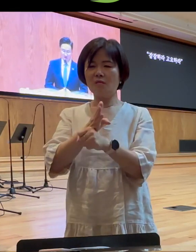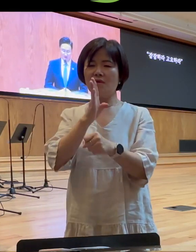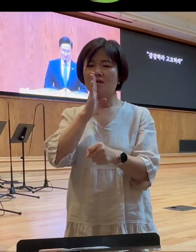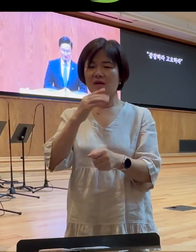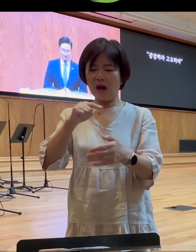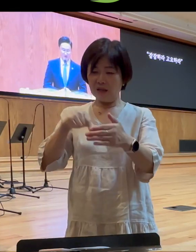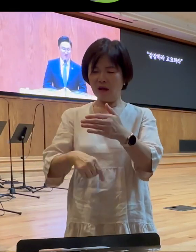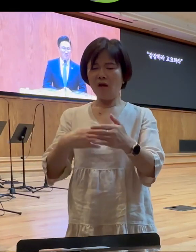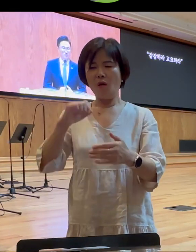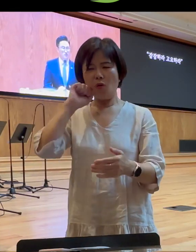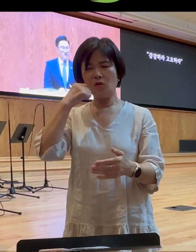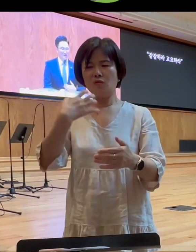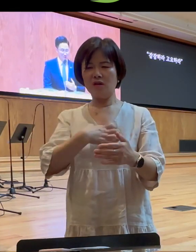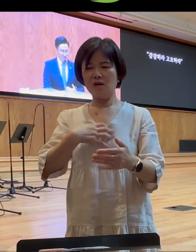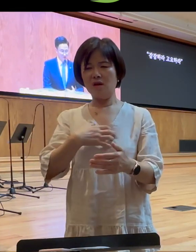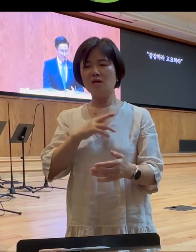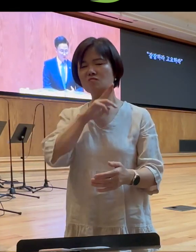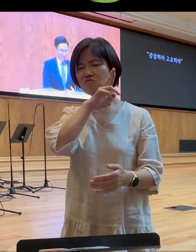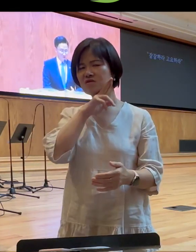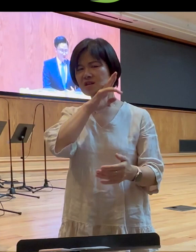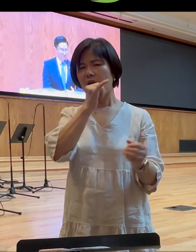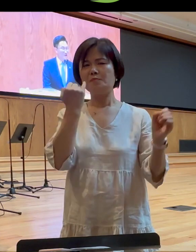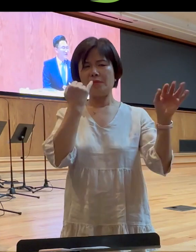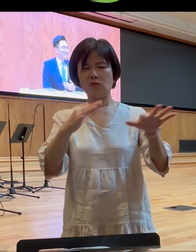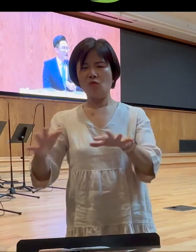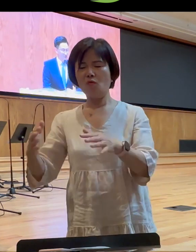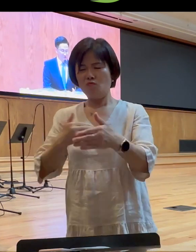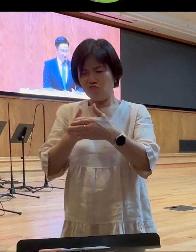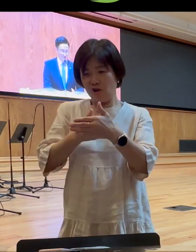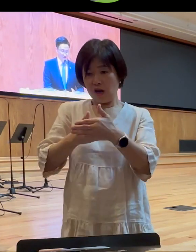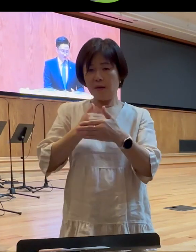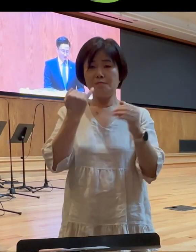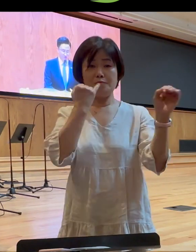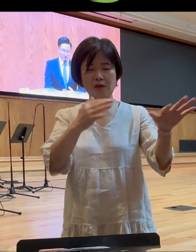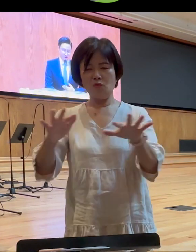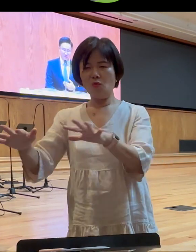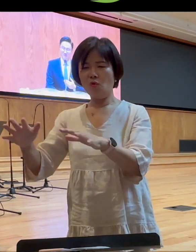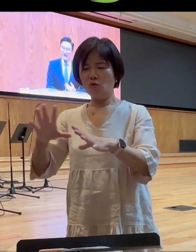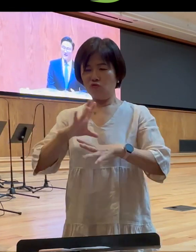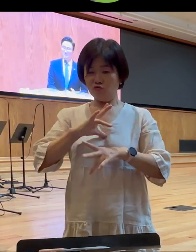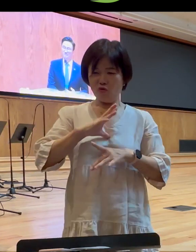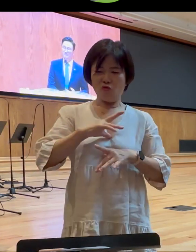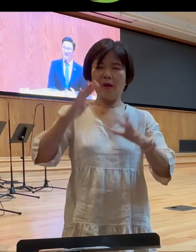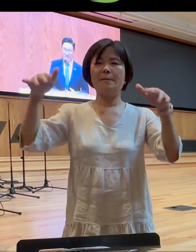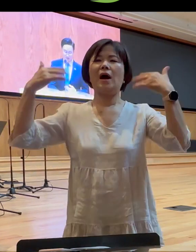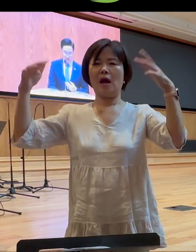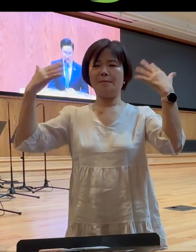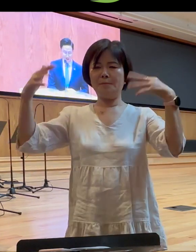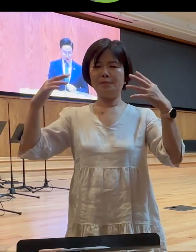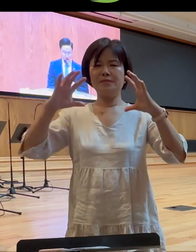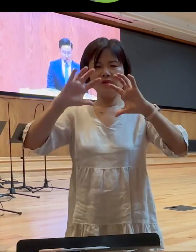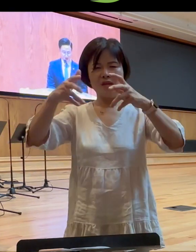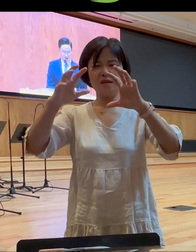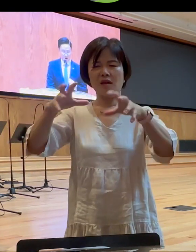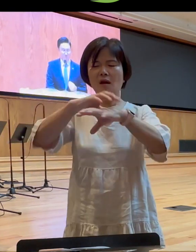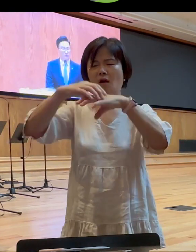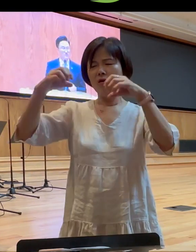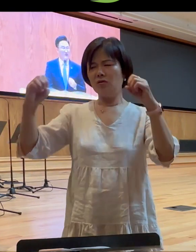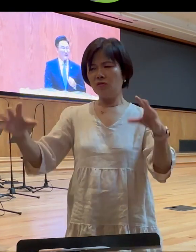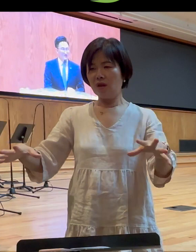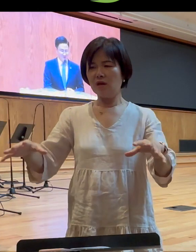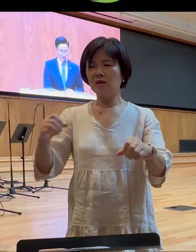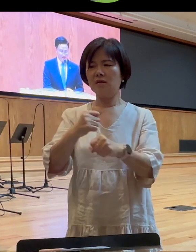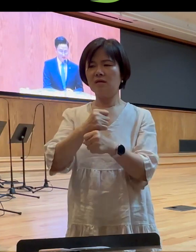있죠. 불신의 파도, 불안의 파도, 두려움의 바람, 세상의 헛된